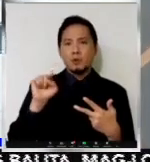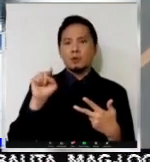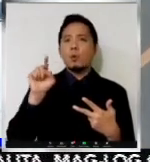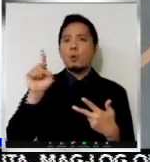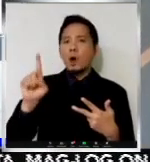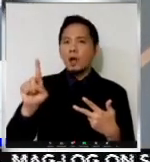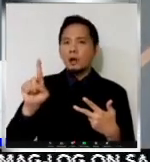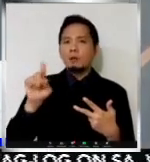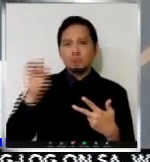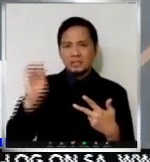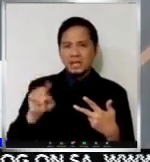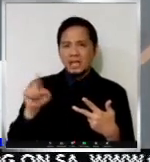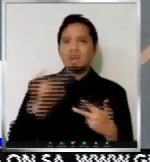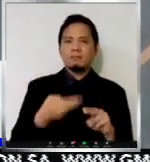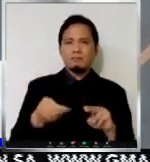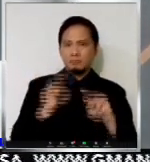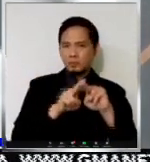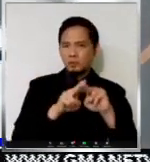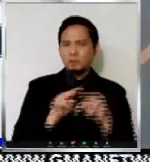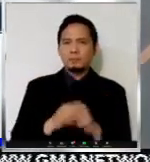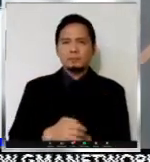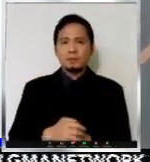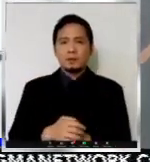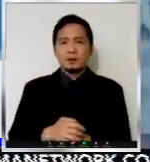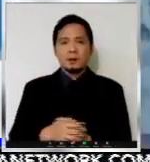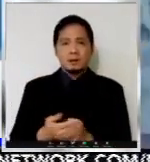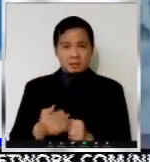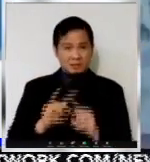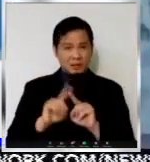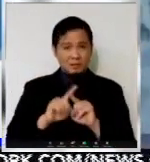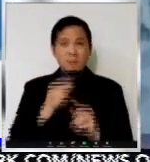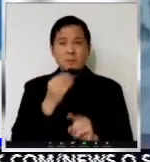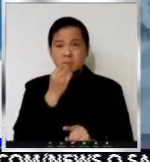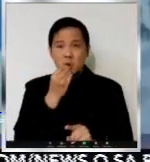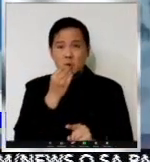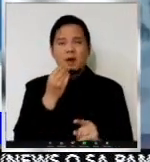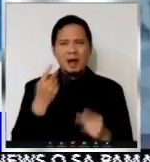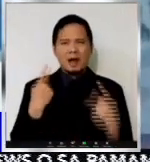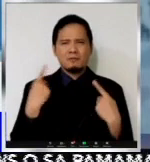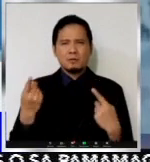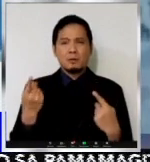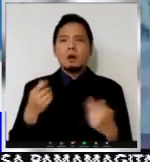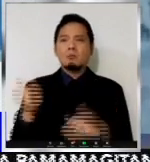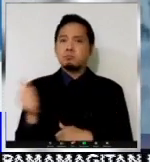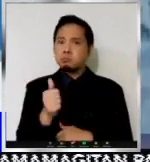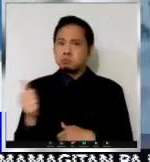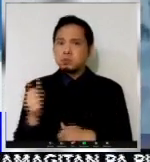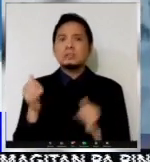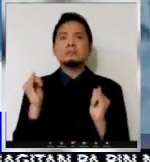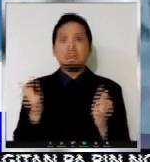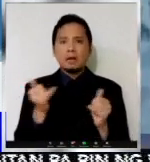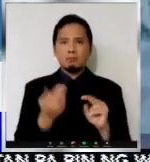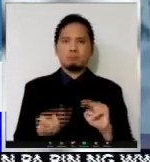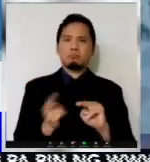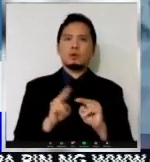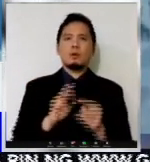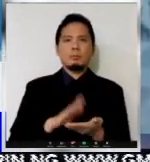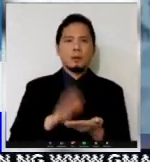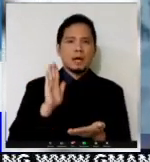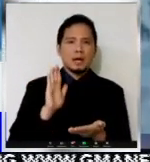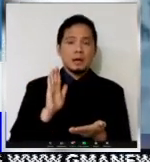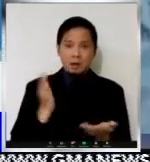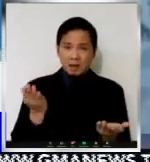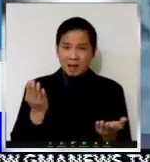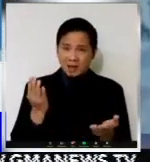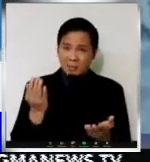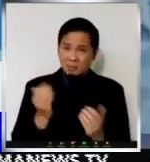Kasunod ng pagkain, nagpataas din ang inflation rate ang transportasyon. Ito ay bunga ng mas mabagal na pagbaba sa presyo ng